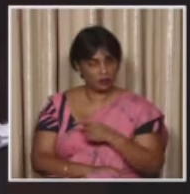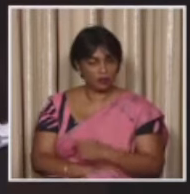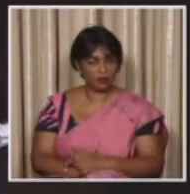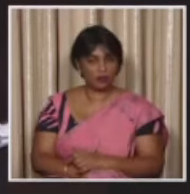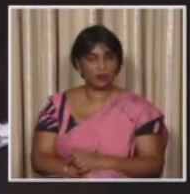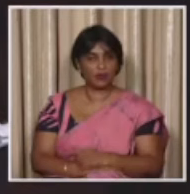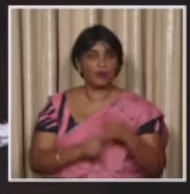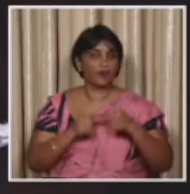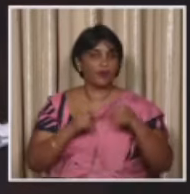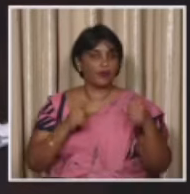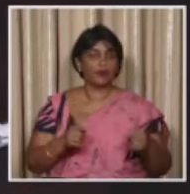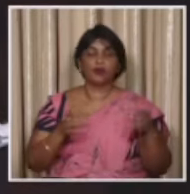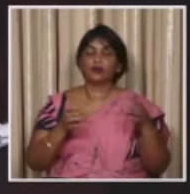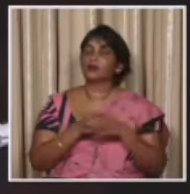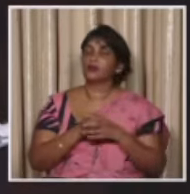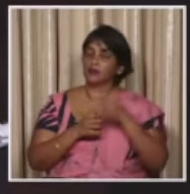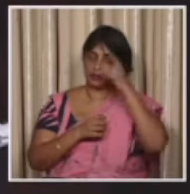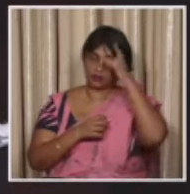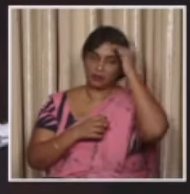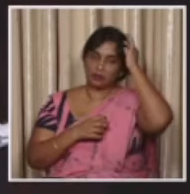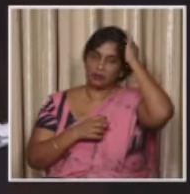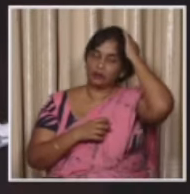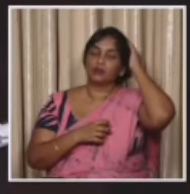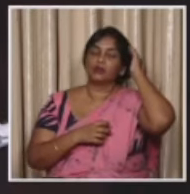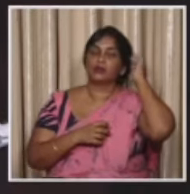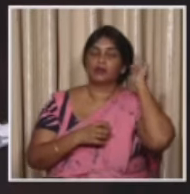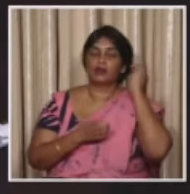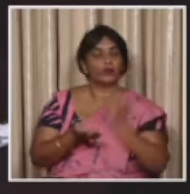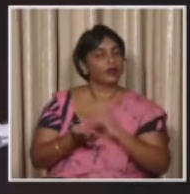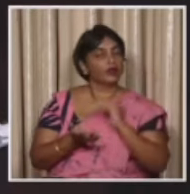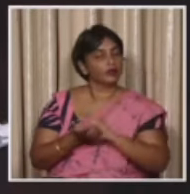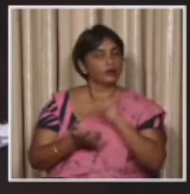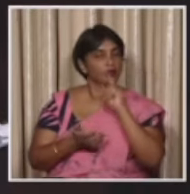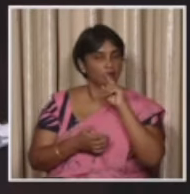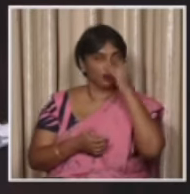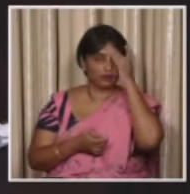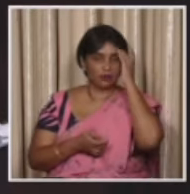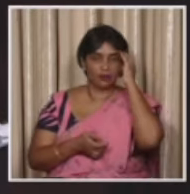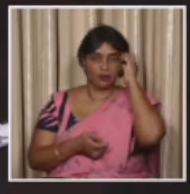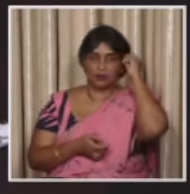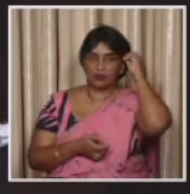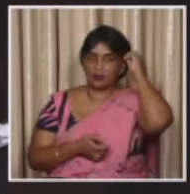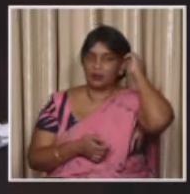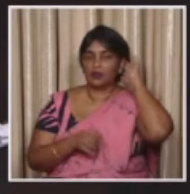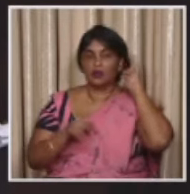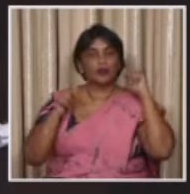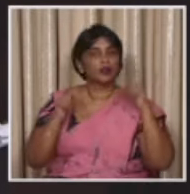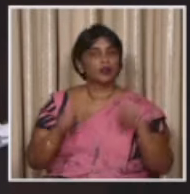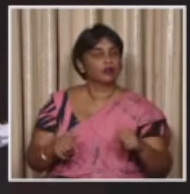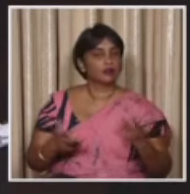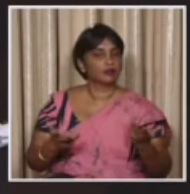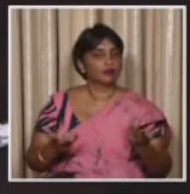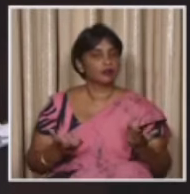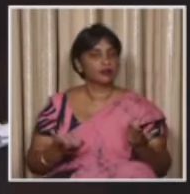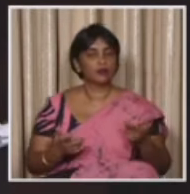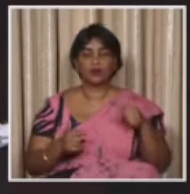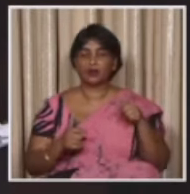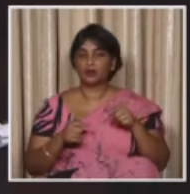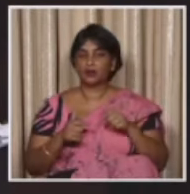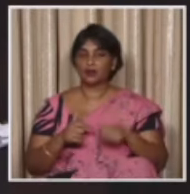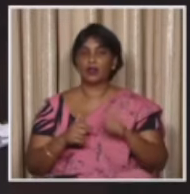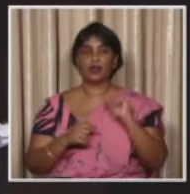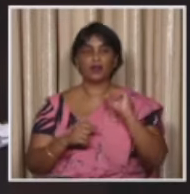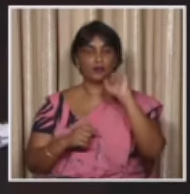අපේ විපක්ෂයේ කණ්ඩායම් අවස්ථා ගණනාවකදී යෝජනා කළා. දැන් මොකද වෙලා තියෙන්නේ? දැන් අර